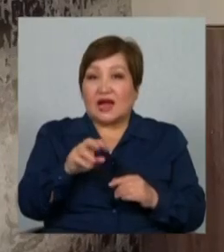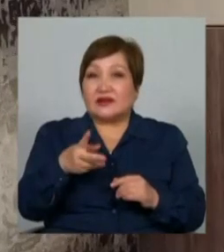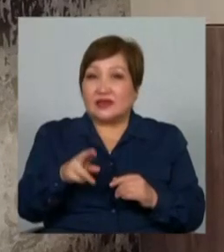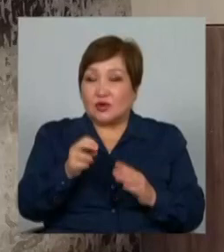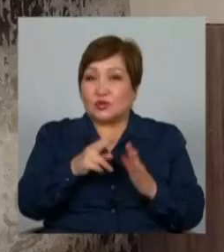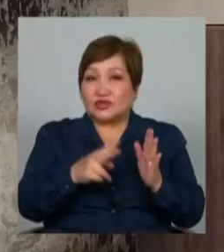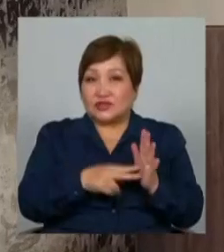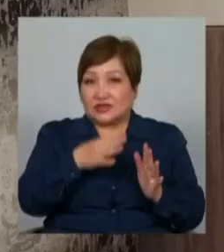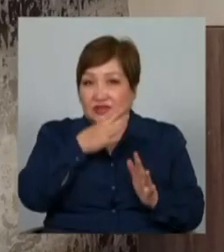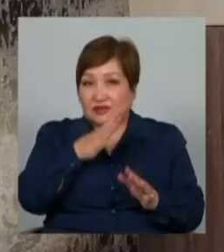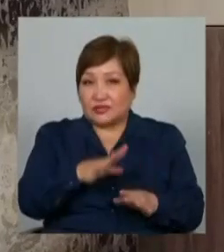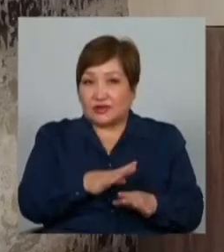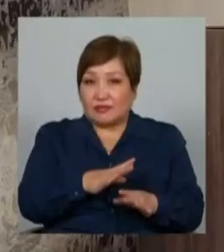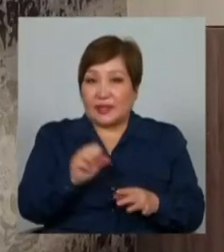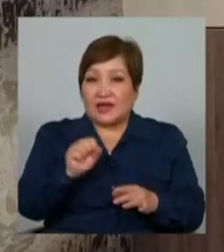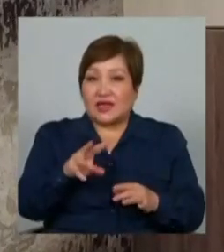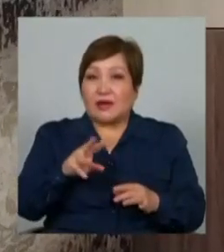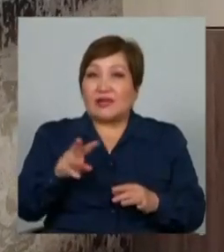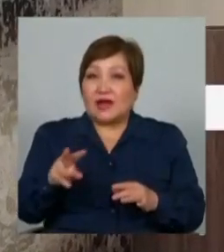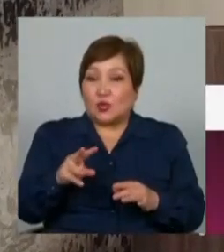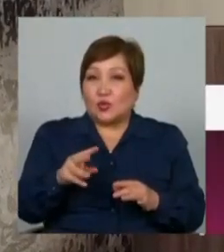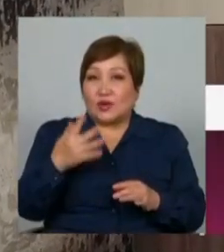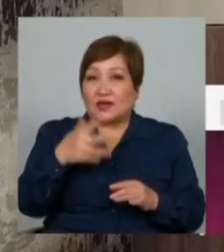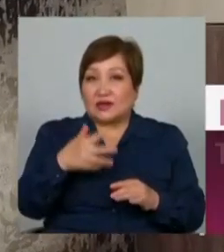Әлия Молдағұлова 1943 жылдан